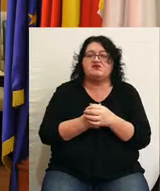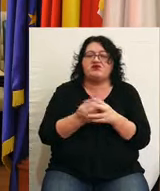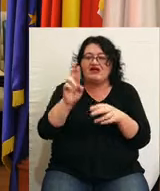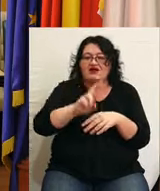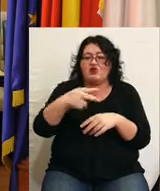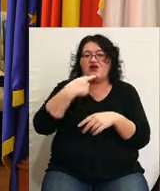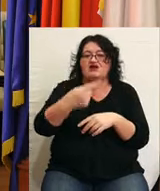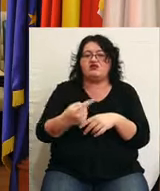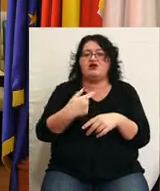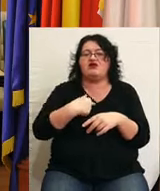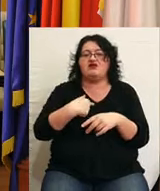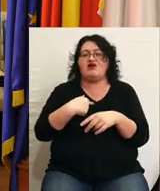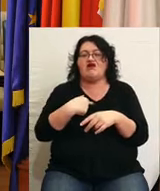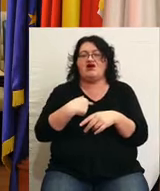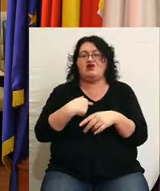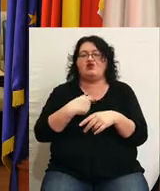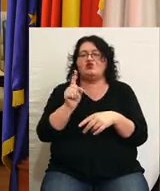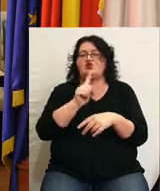ca să zic eu nu sunt